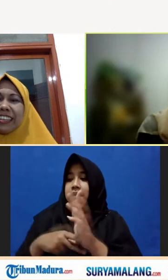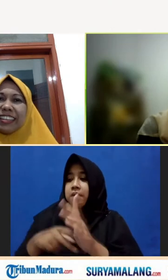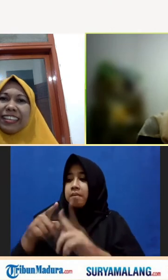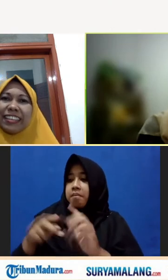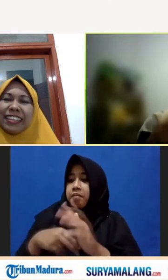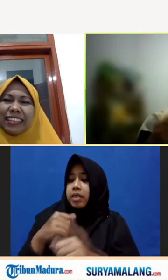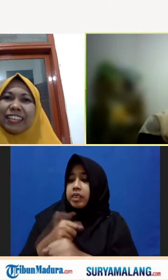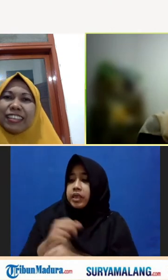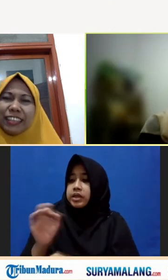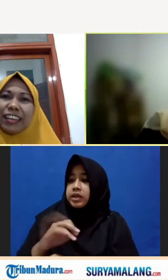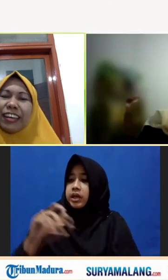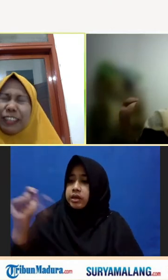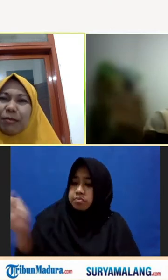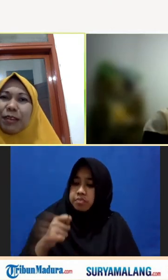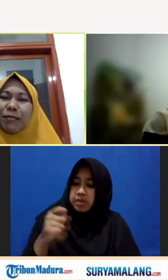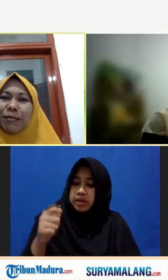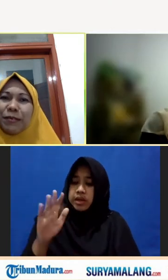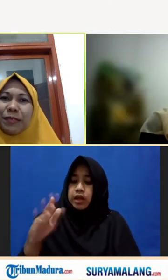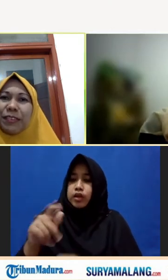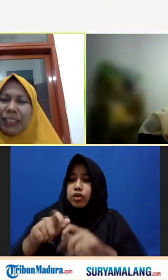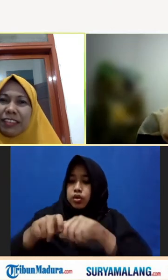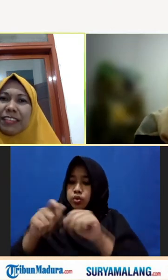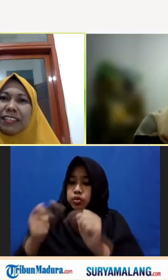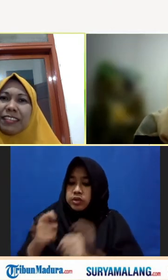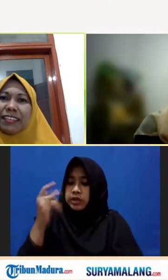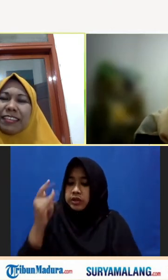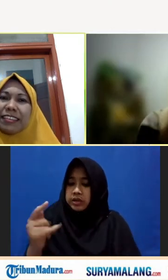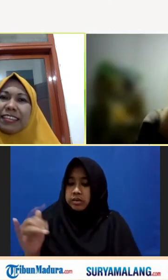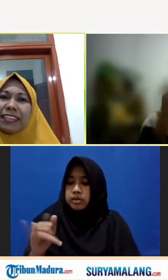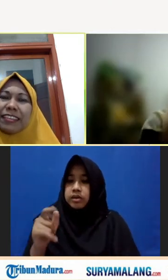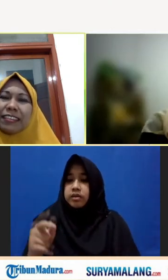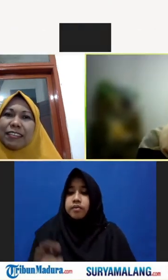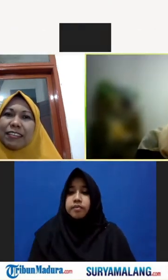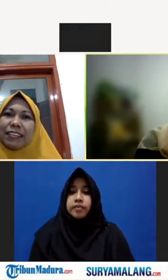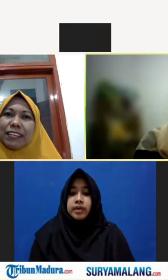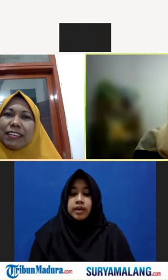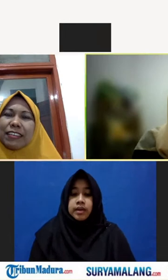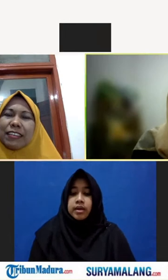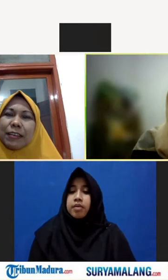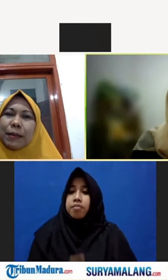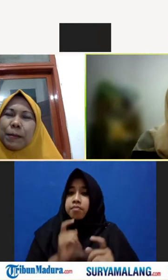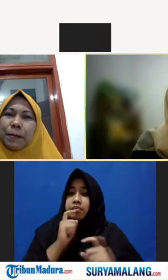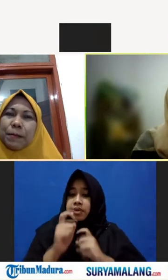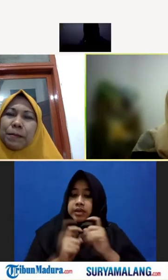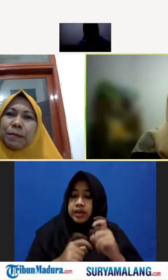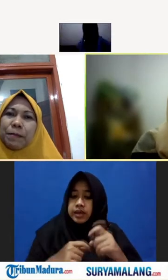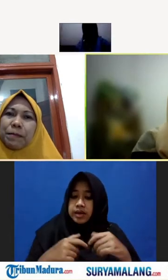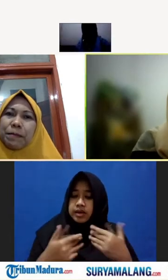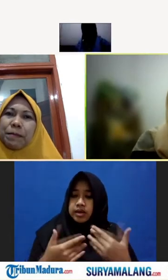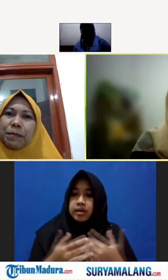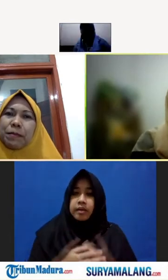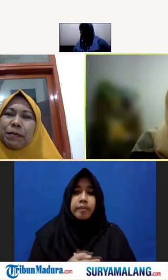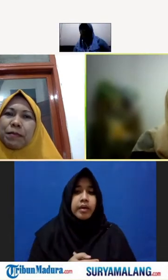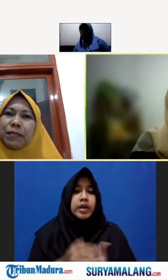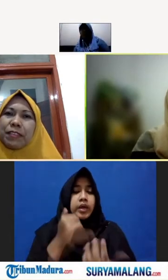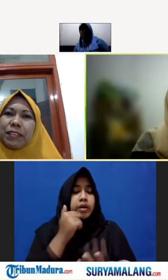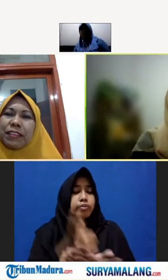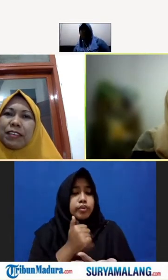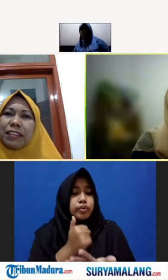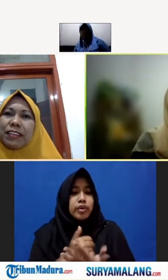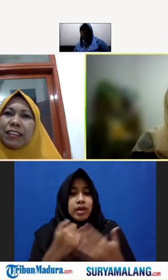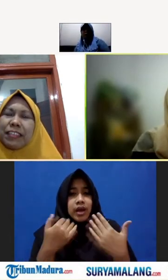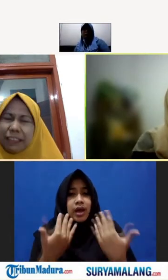Tapi tetap aja tiap tutup pintu. Ya, tiap pintu. Nah, jadi pertanyaannya adalah apa sih yang